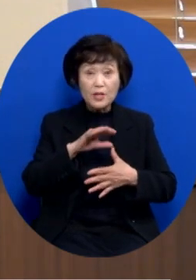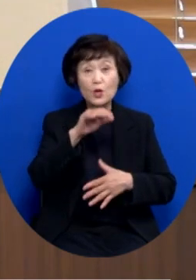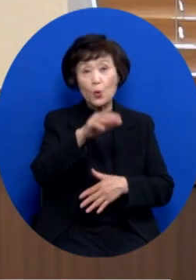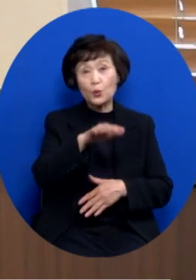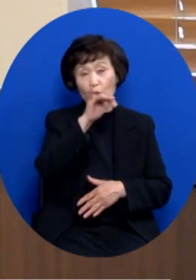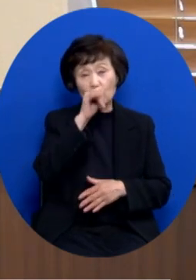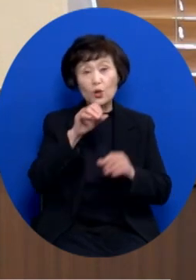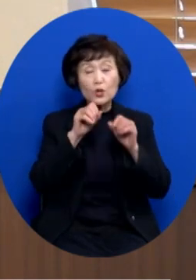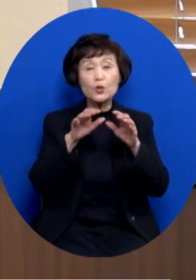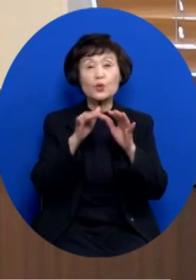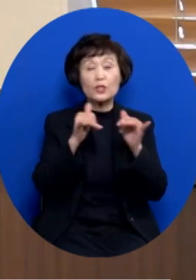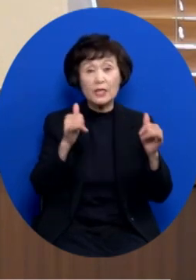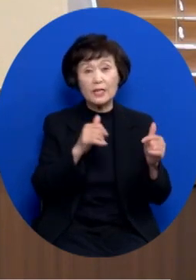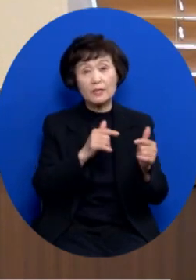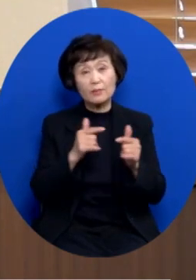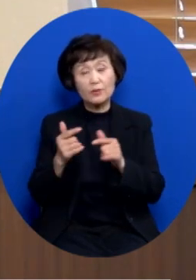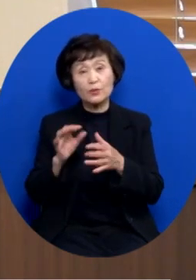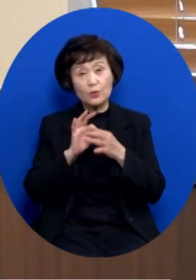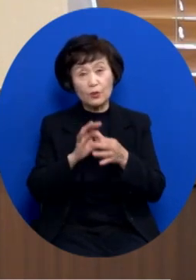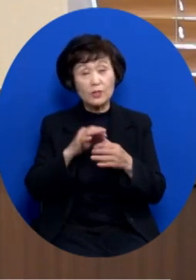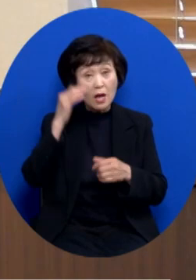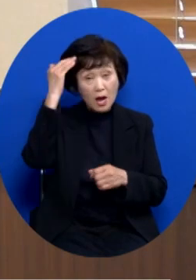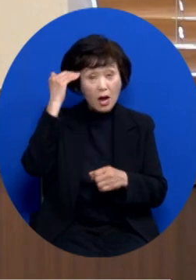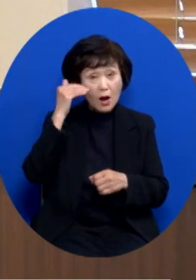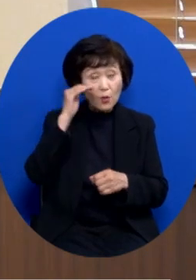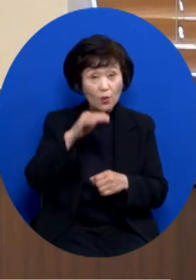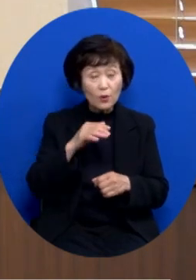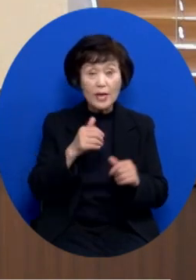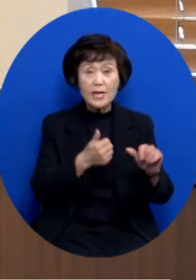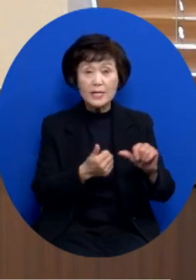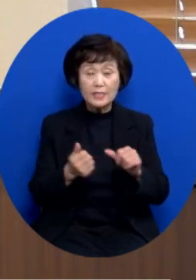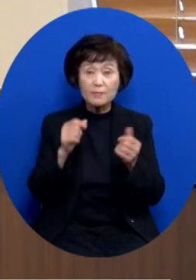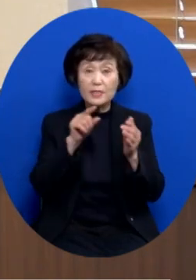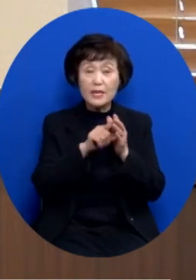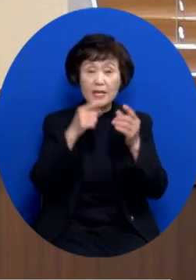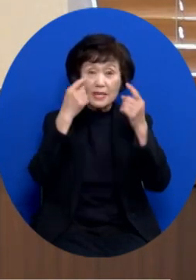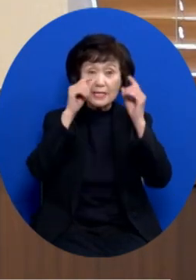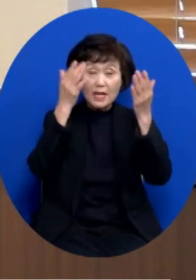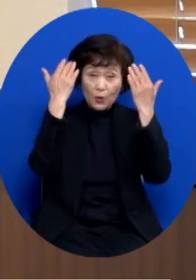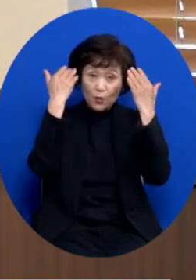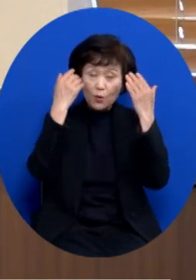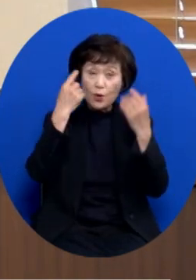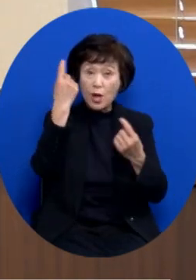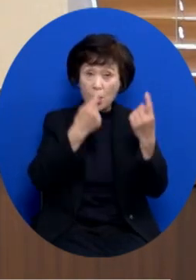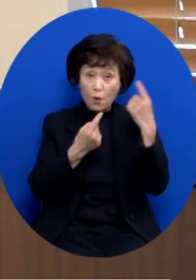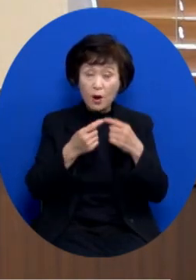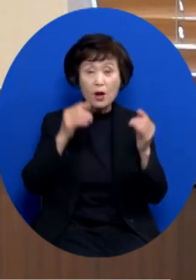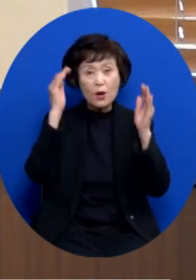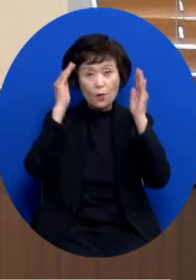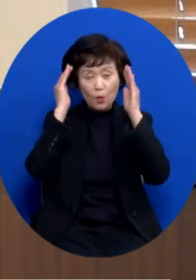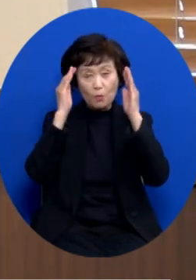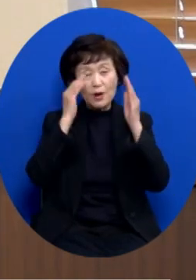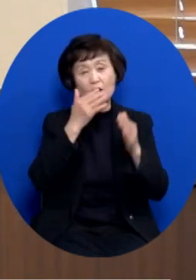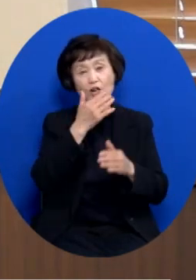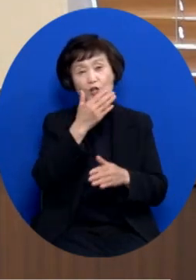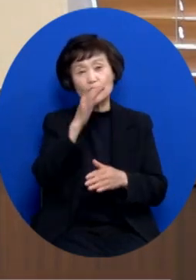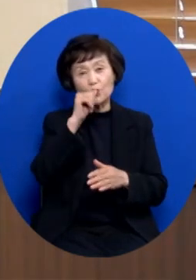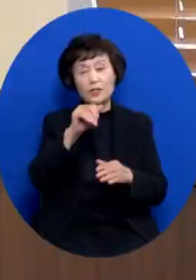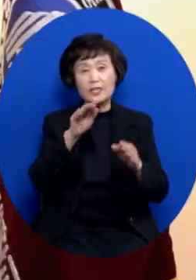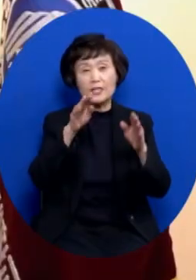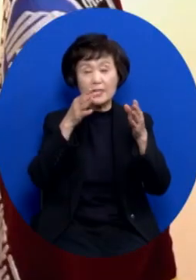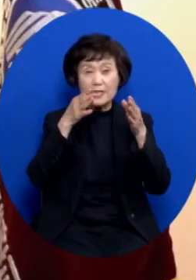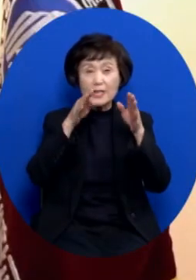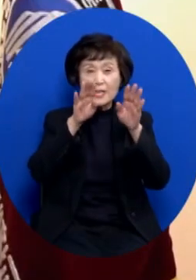통해서 학생들이 한국의 침례신학대학교에 와서 공부할 수 있도록 그렇게 길을 좀 많이 열어주고자